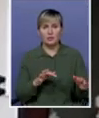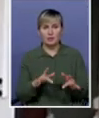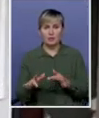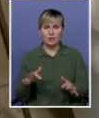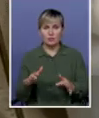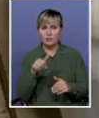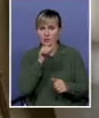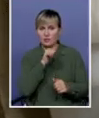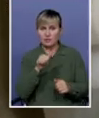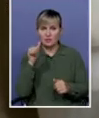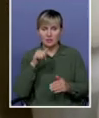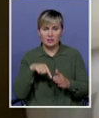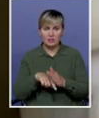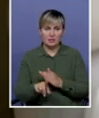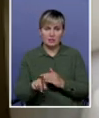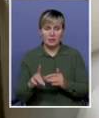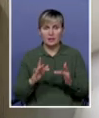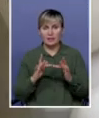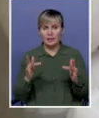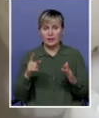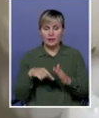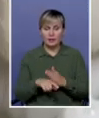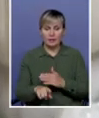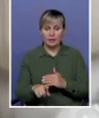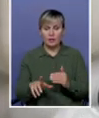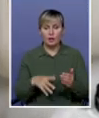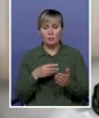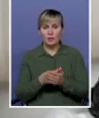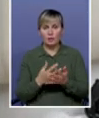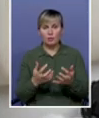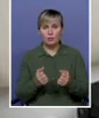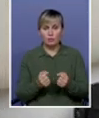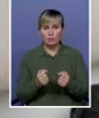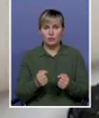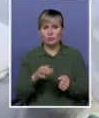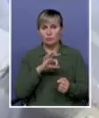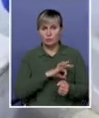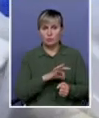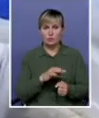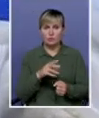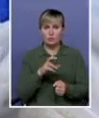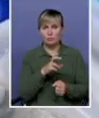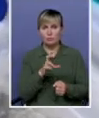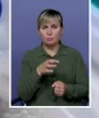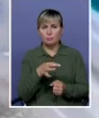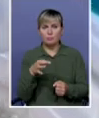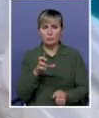действующих в теневом сегменте сети интернет-даркнет. Плату за товар получали преимущественно в биткоинах.